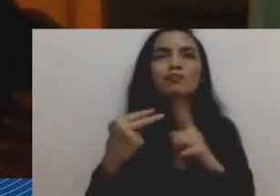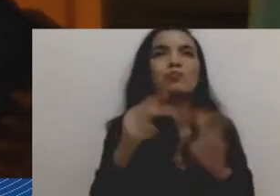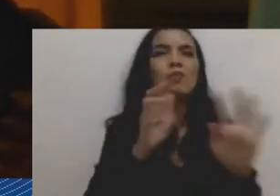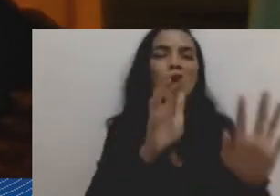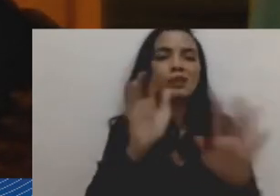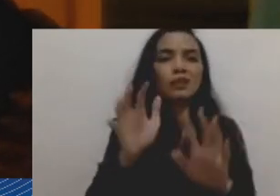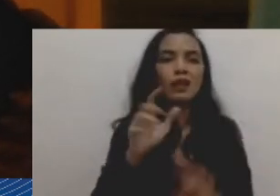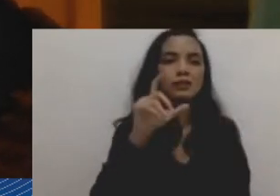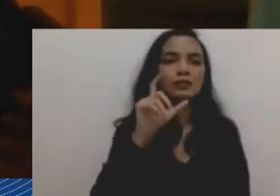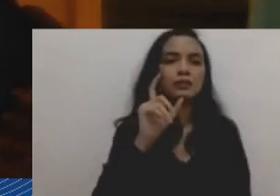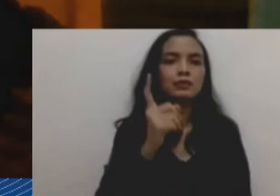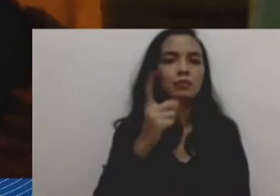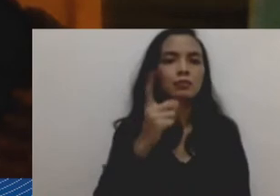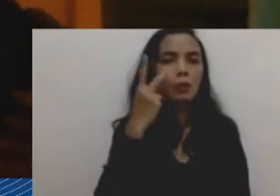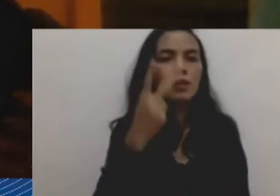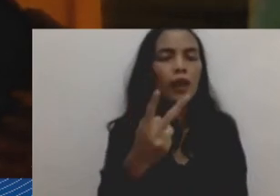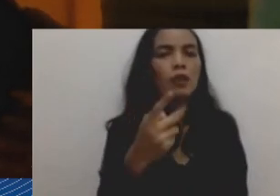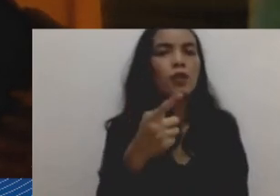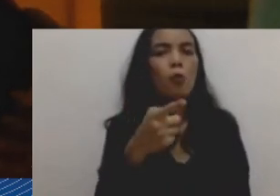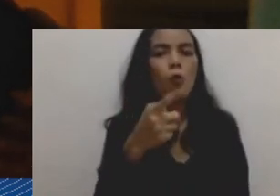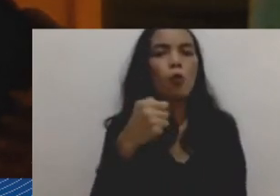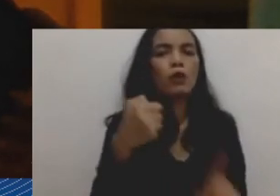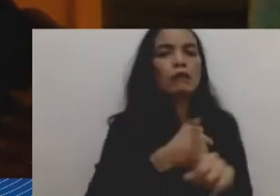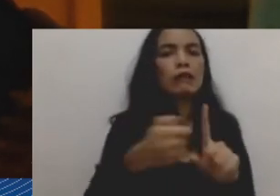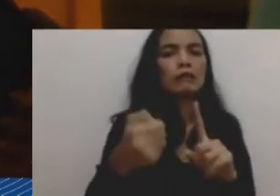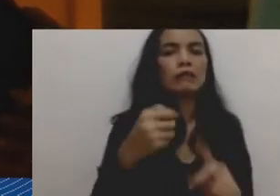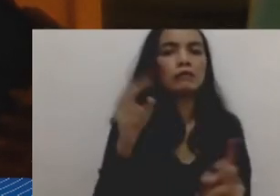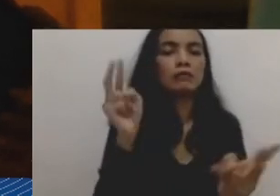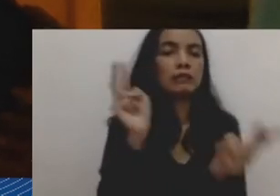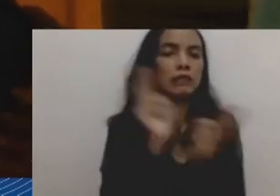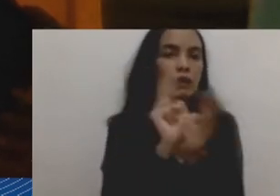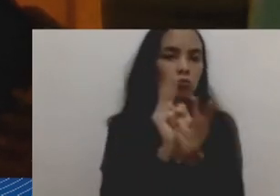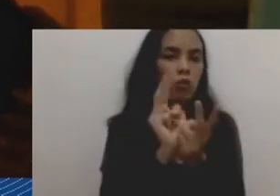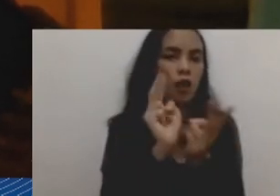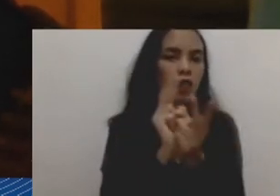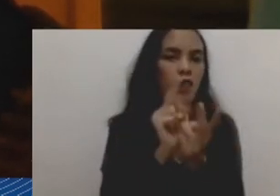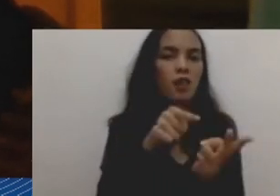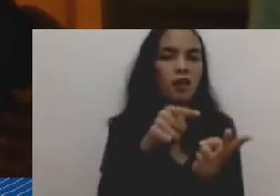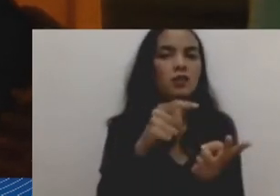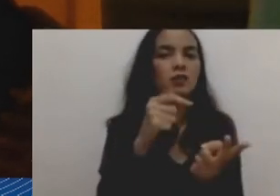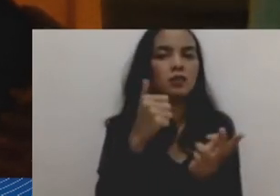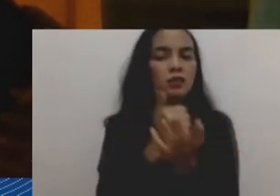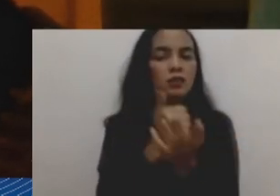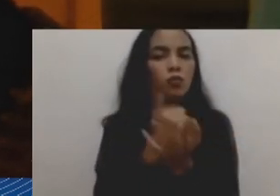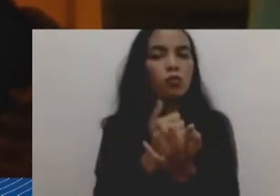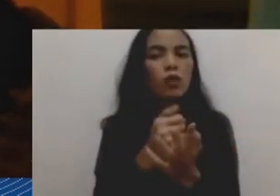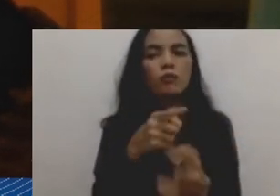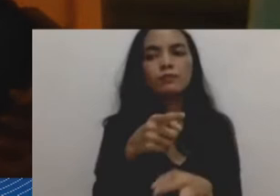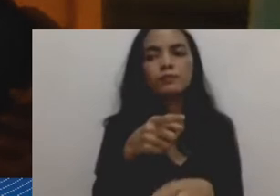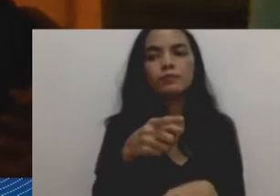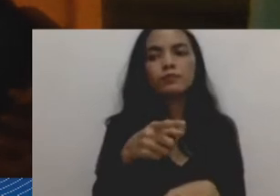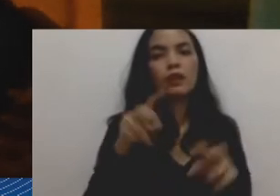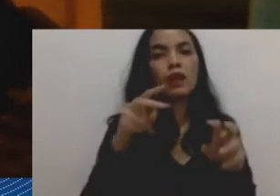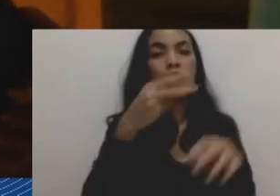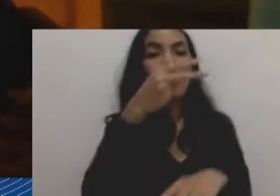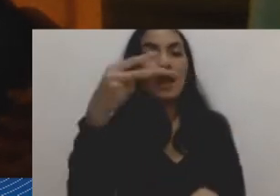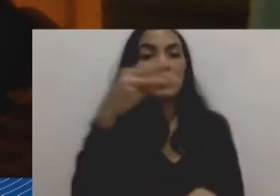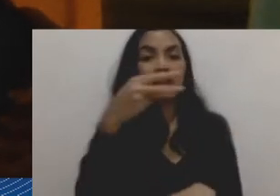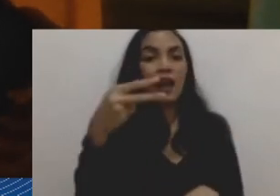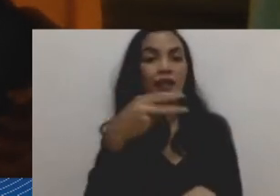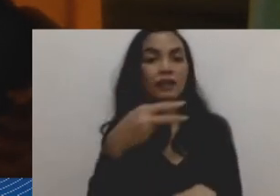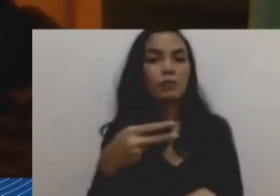cara melihat bahwa kekerasan seksual ini di beberapa definisi itu